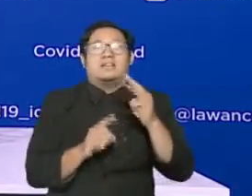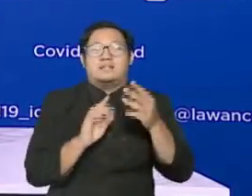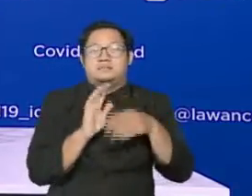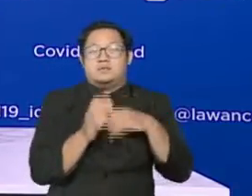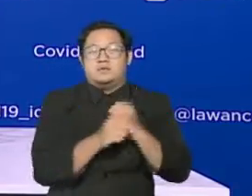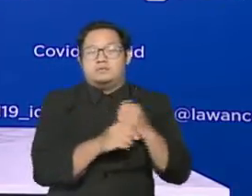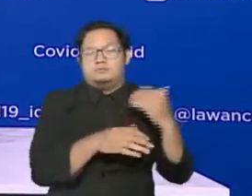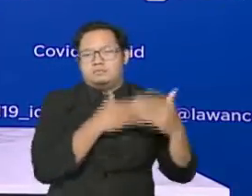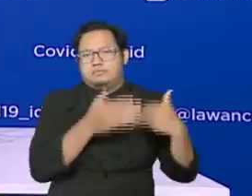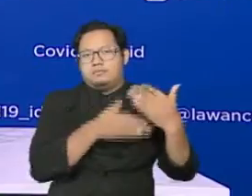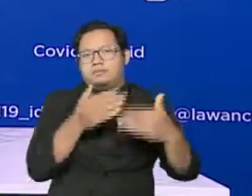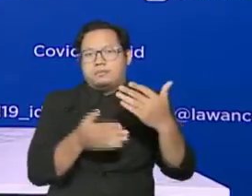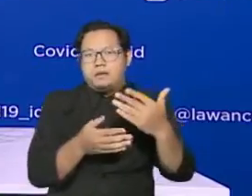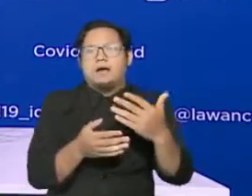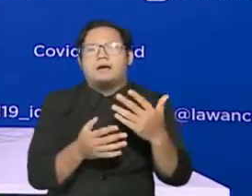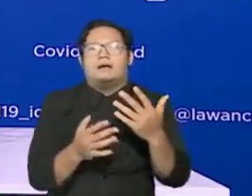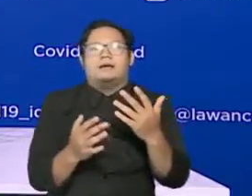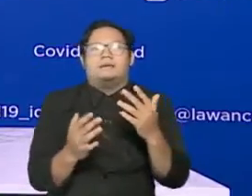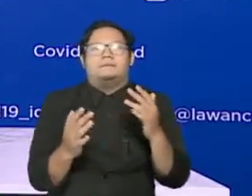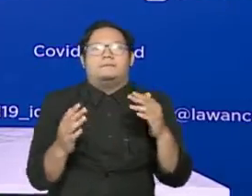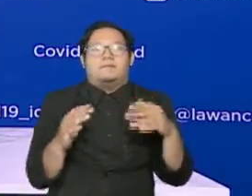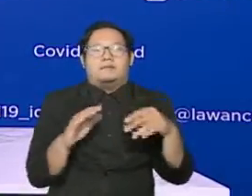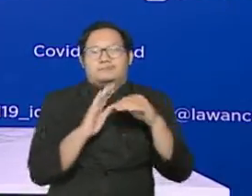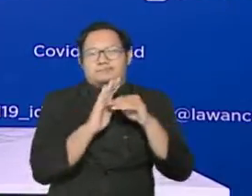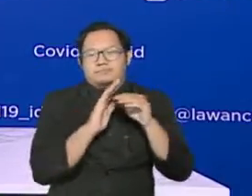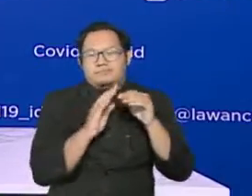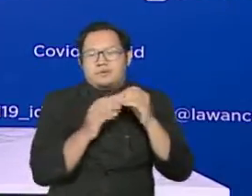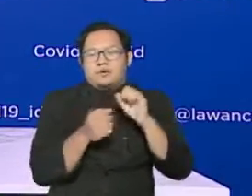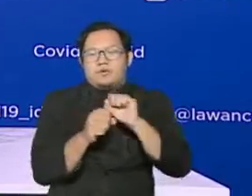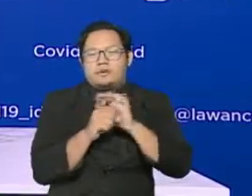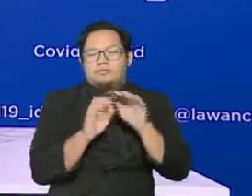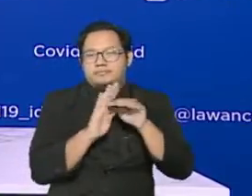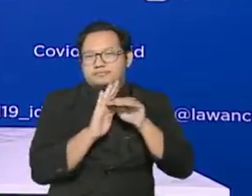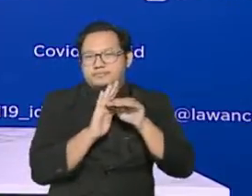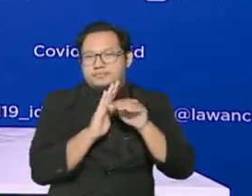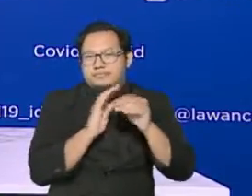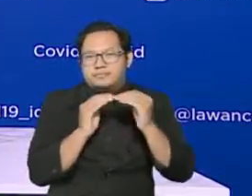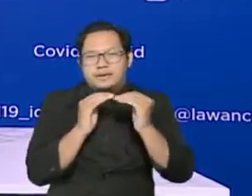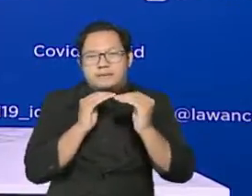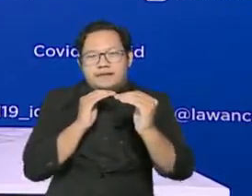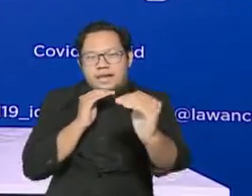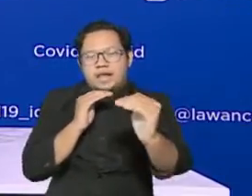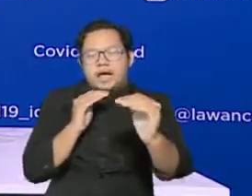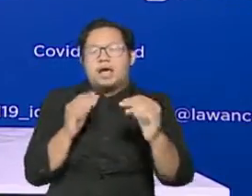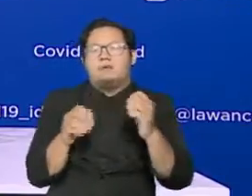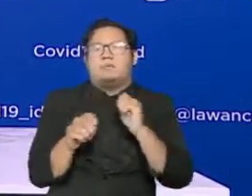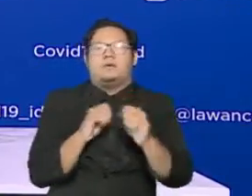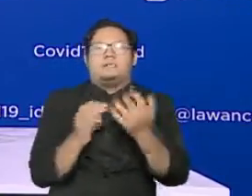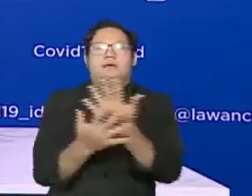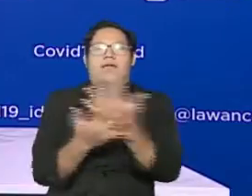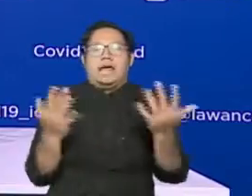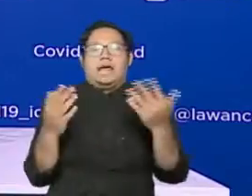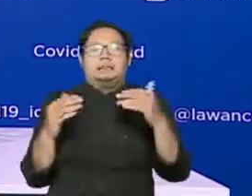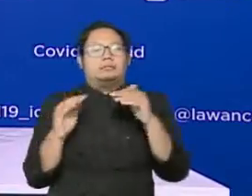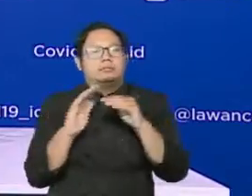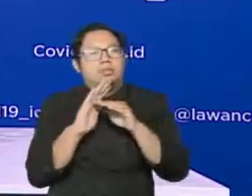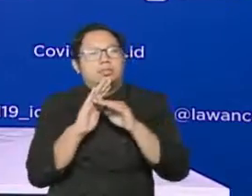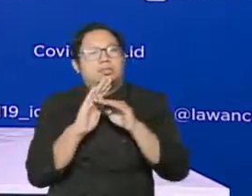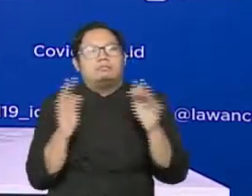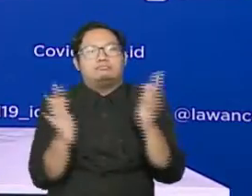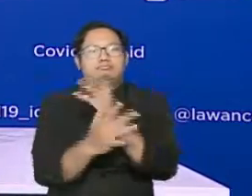aktivitas dan mobilitas masyarakat kembali meningkat mobilitas di pusat belanja naik